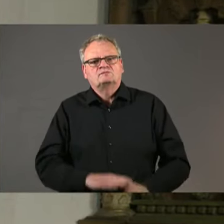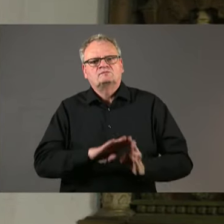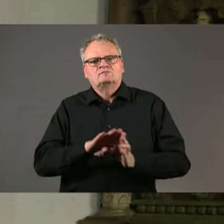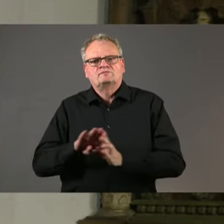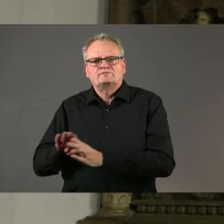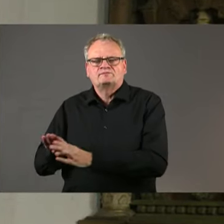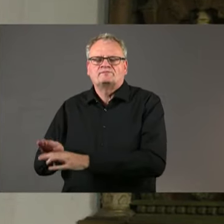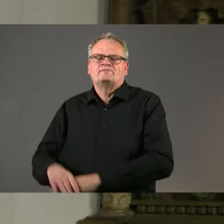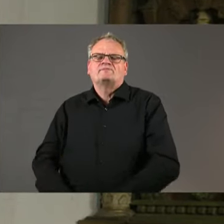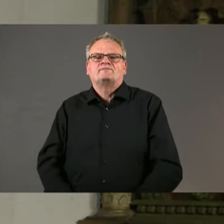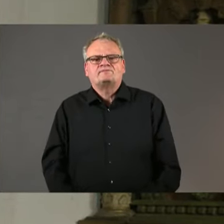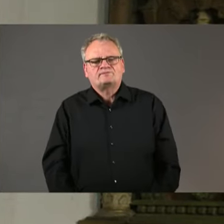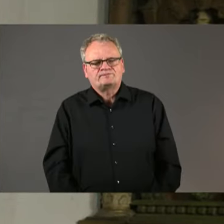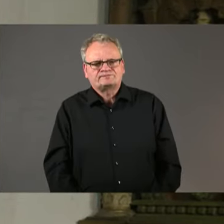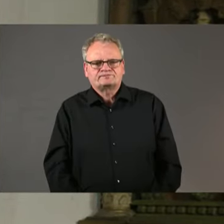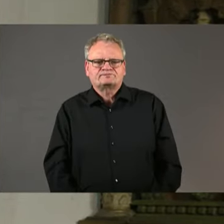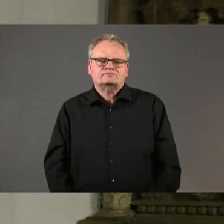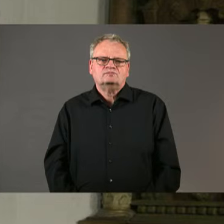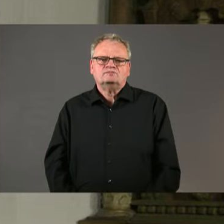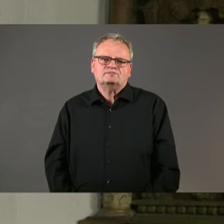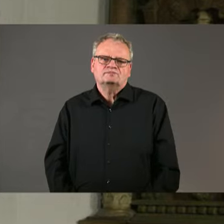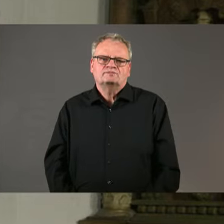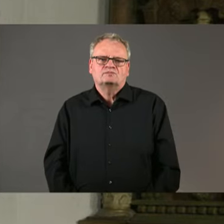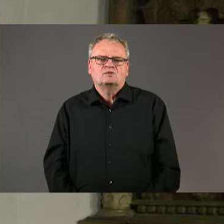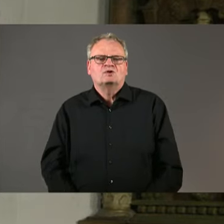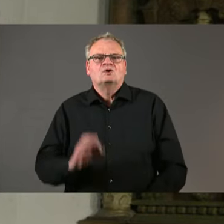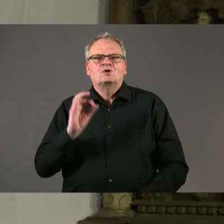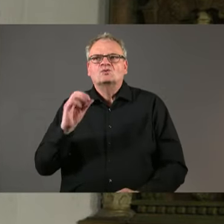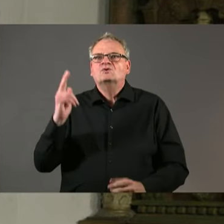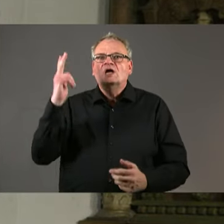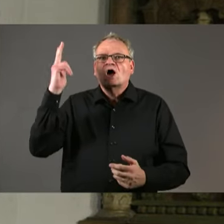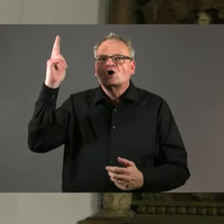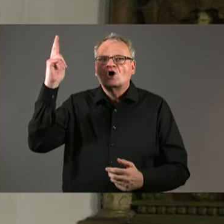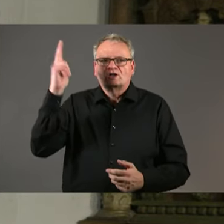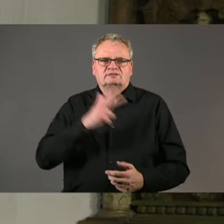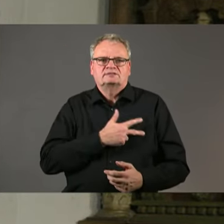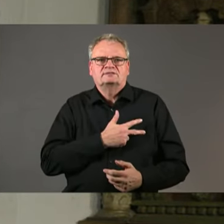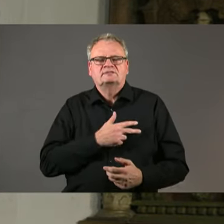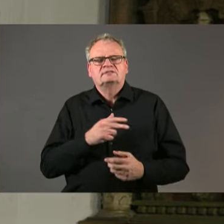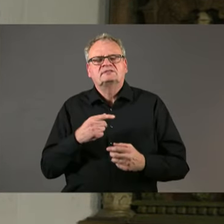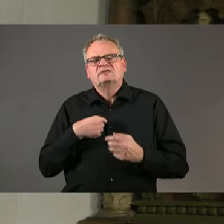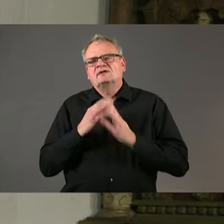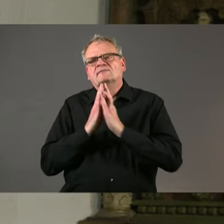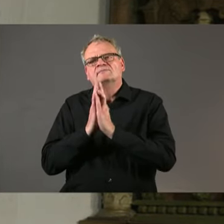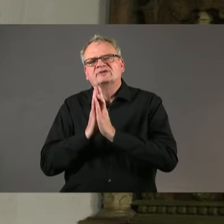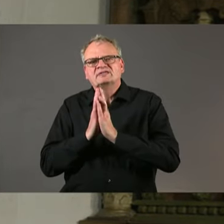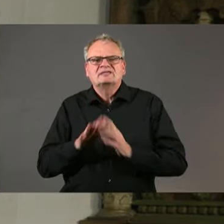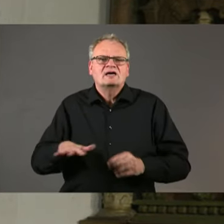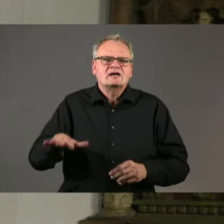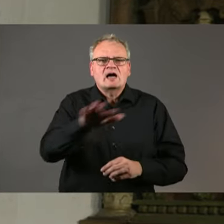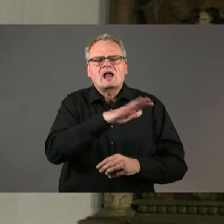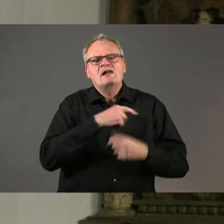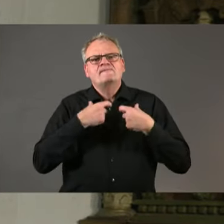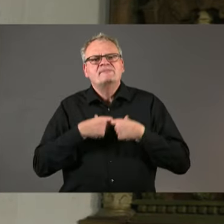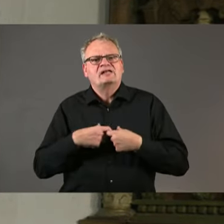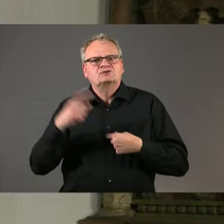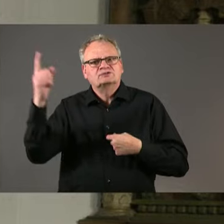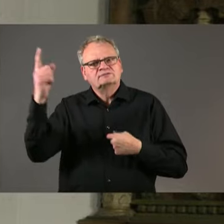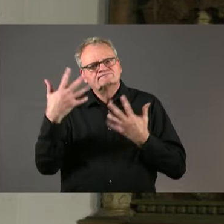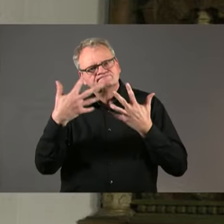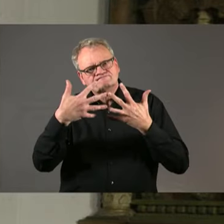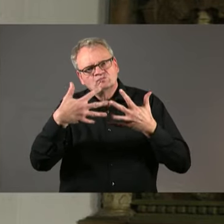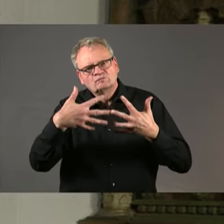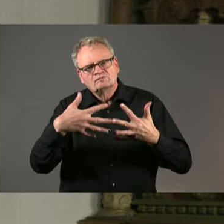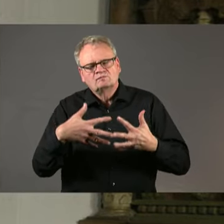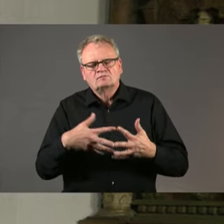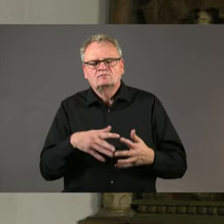Wir halten Fürbitte mit Tina. Guter Gott, ich bitte dich für alle Menschen auf der Welt, komm du ihnen nahe, lass sie dein